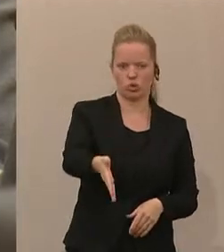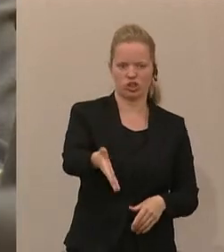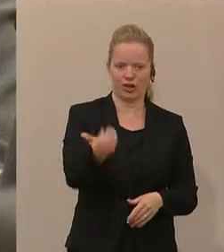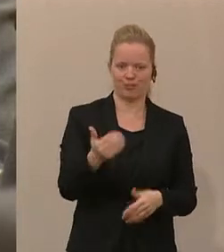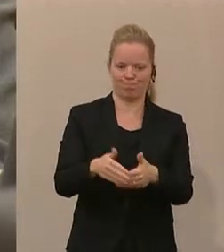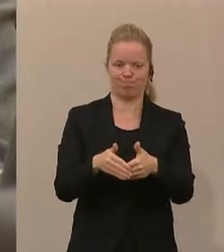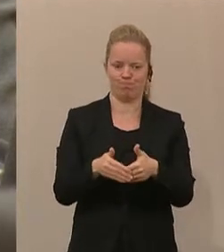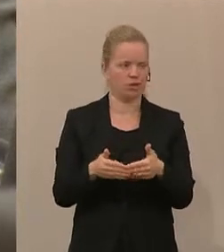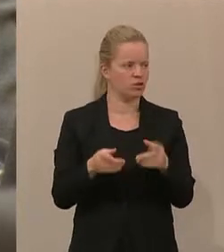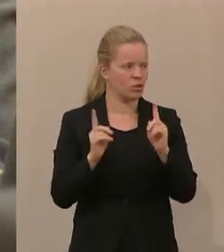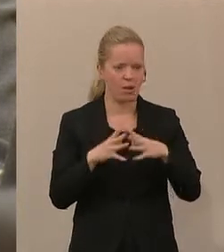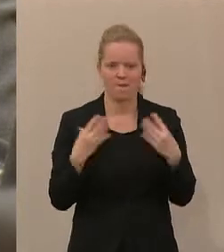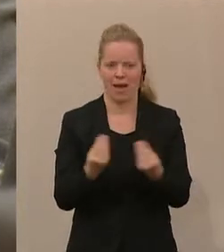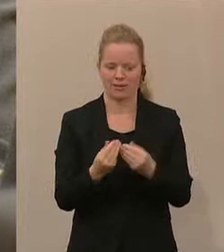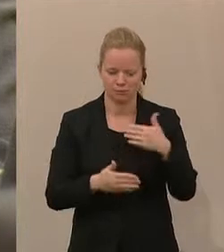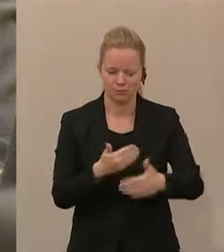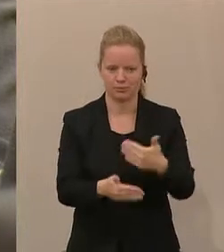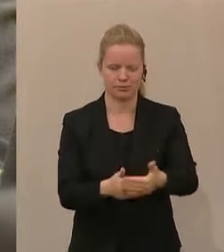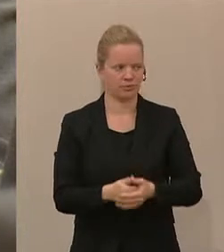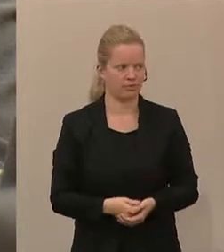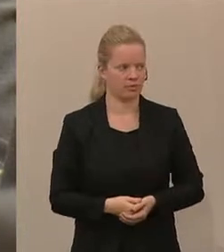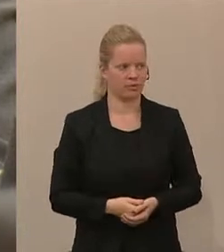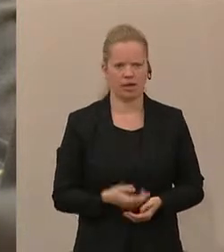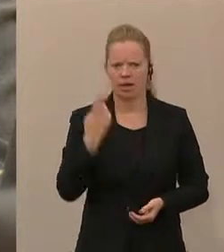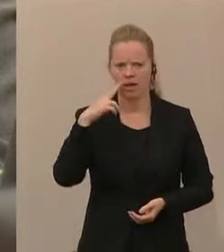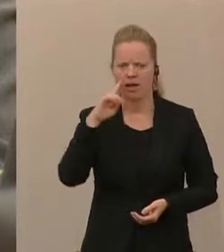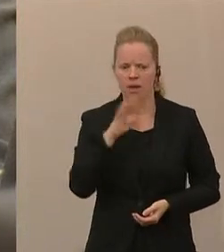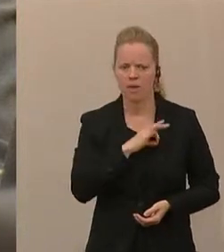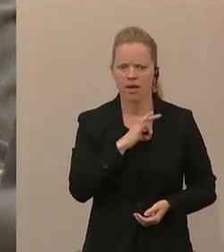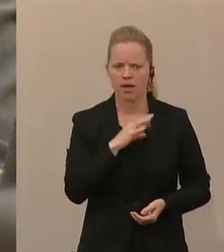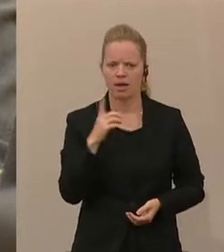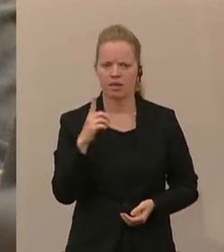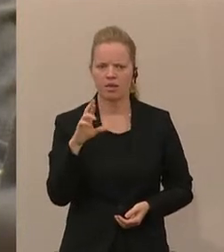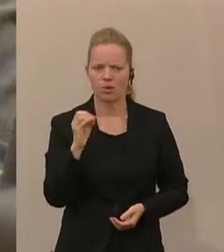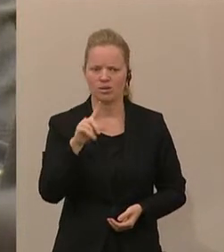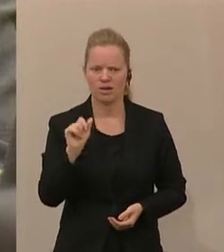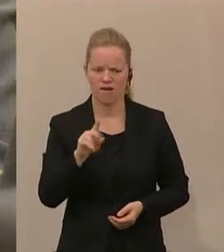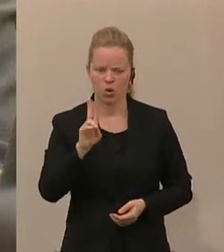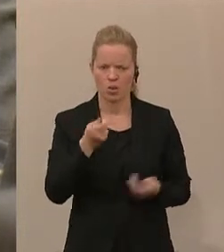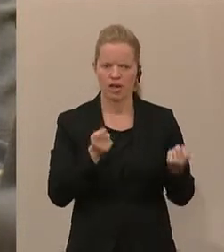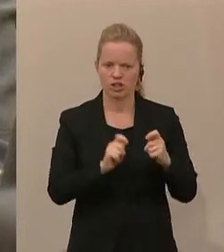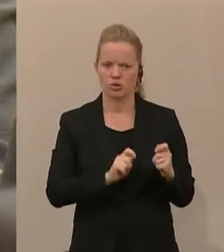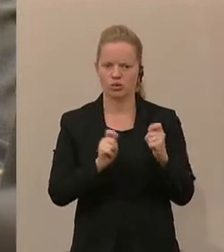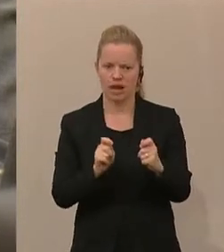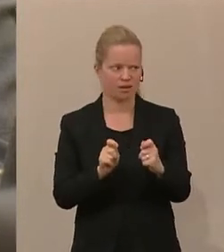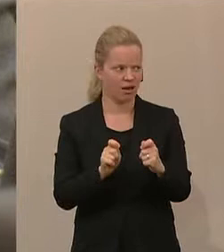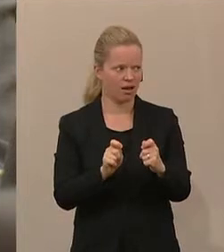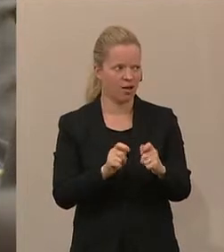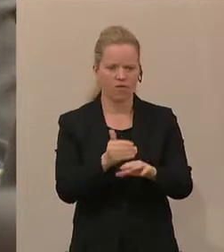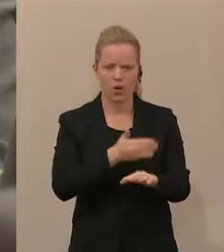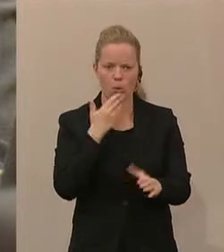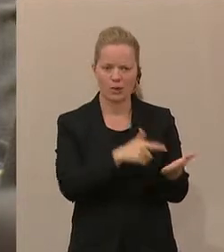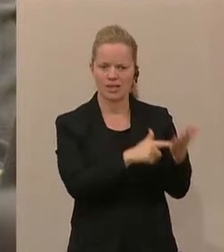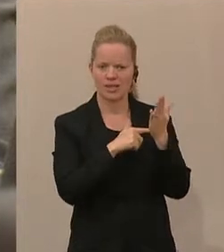sollte im Einvernehmen vorgehen. Herr Kollege Trotzter, warum haben Sie eigentlich diesen Entschließungsantrag weder der Frau Kollegin Großbauer noch mir vorher gezeigt, dass wir